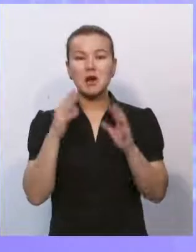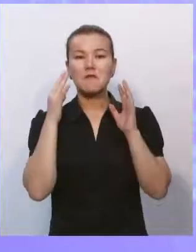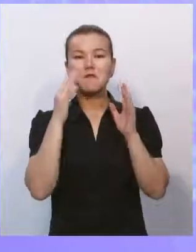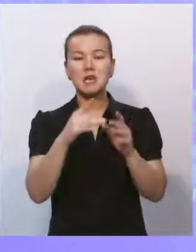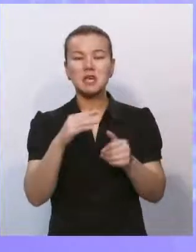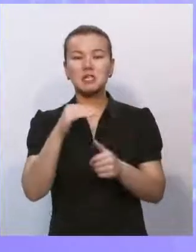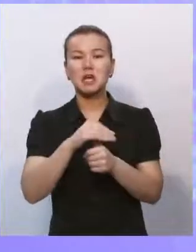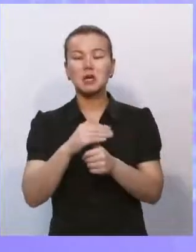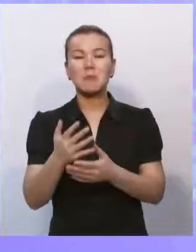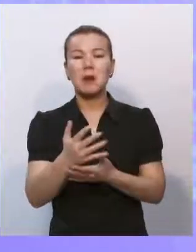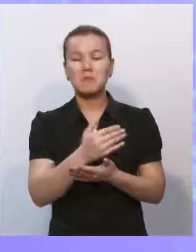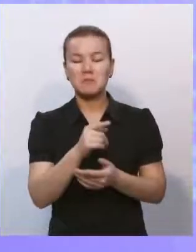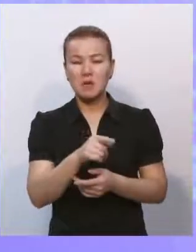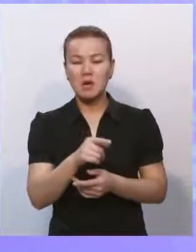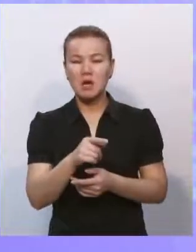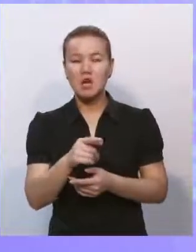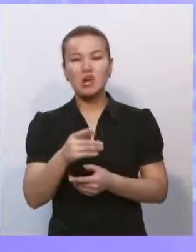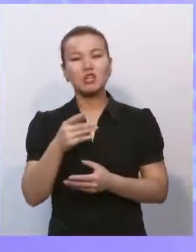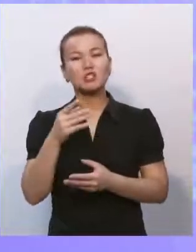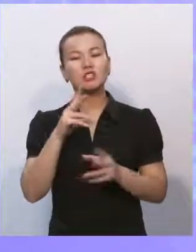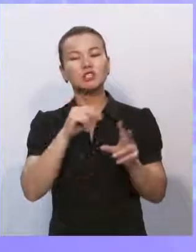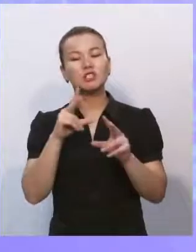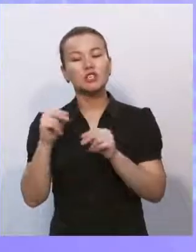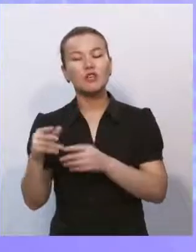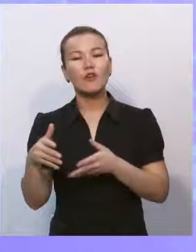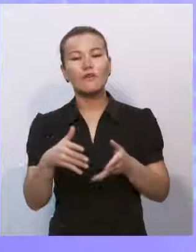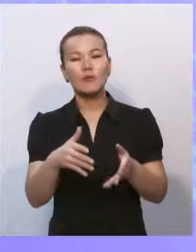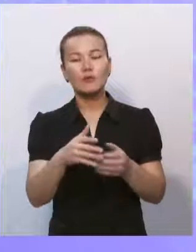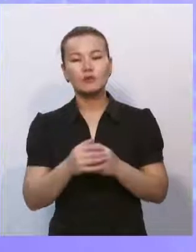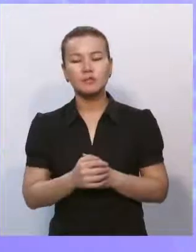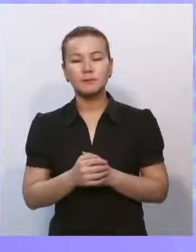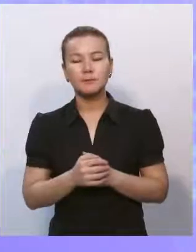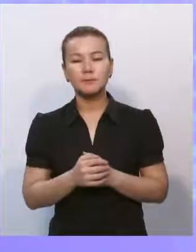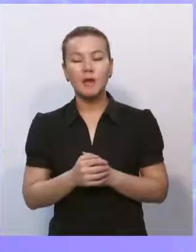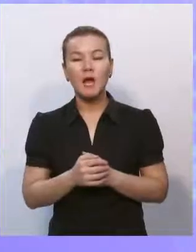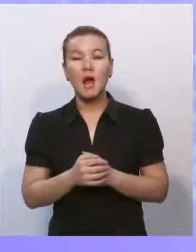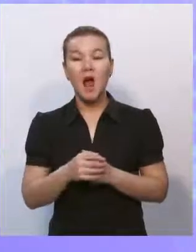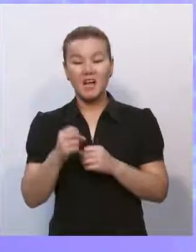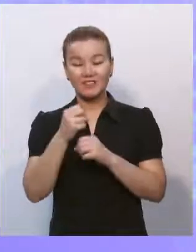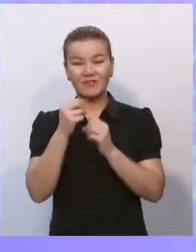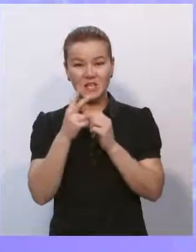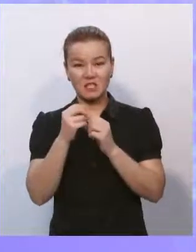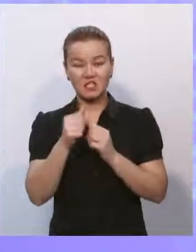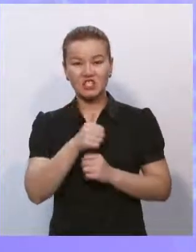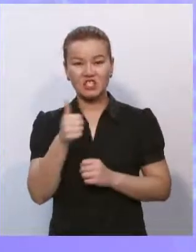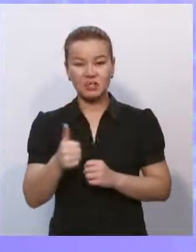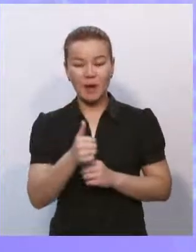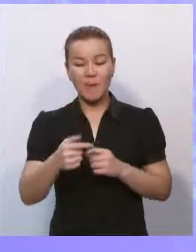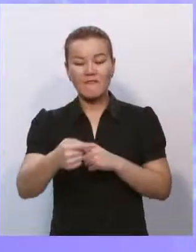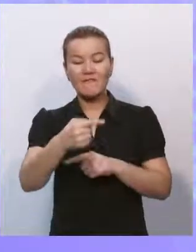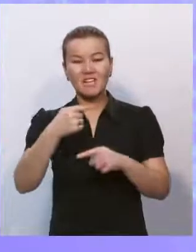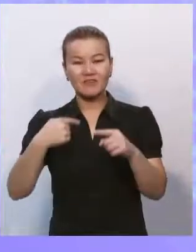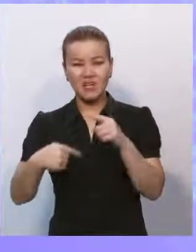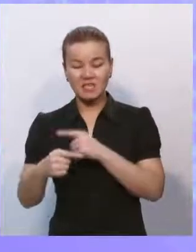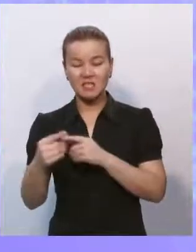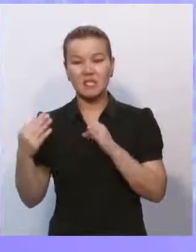лес идут но счастливого пути а к 12 часам возвратились